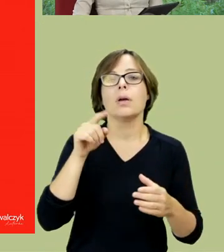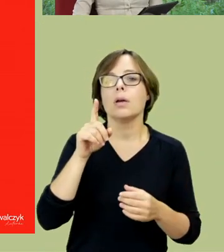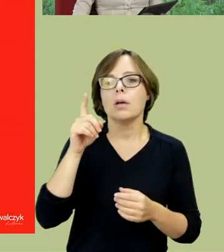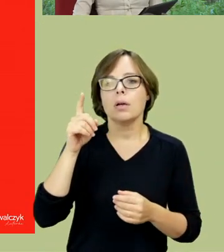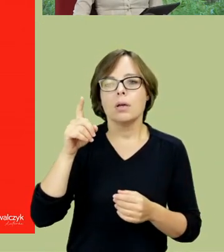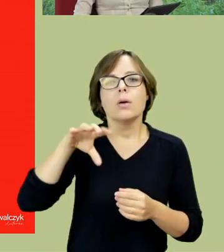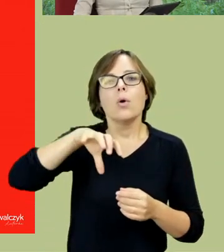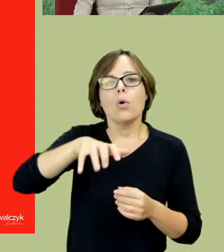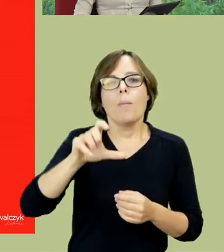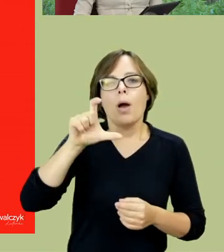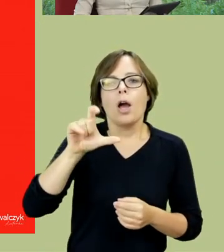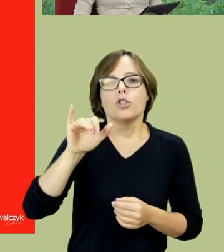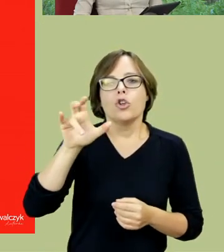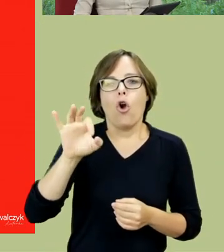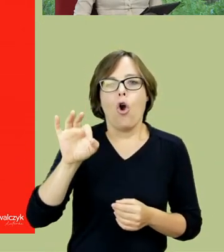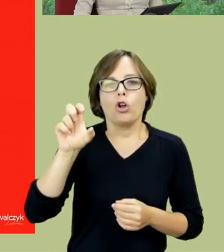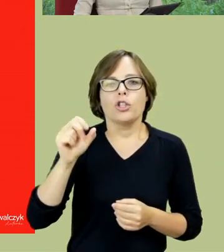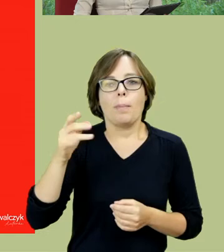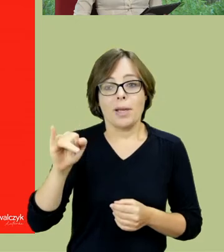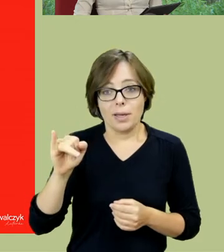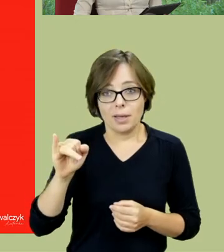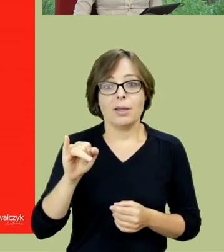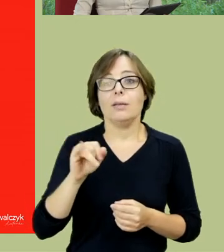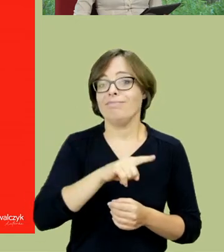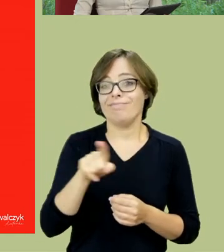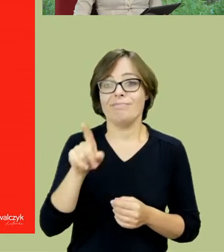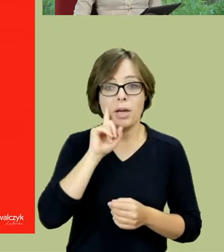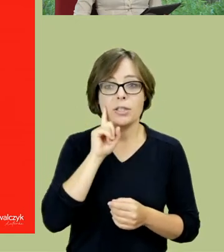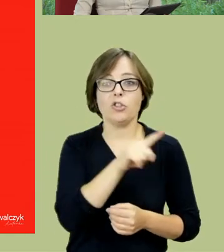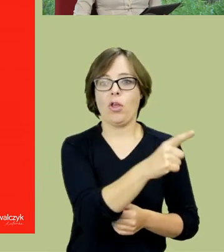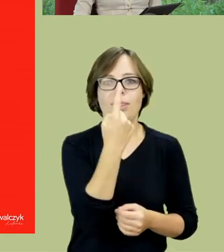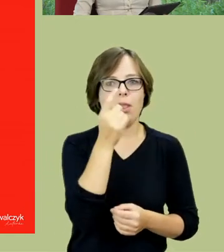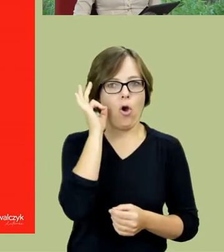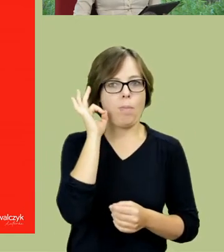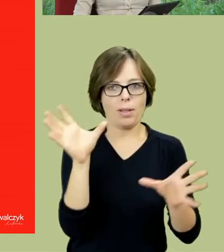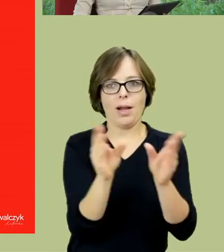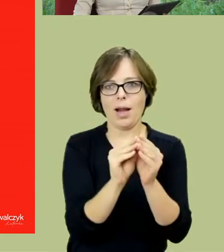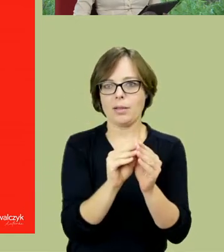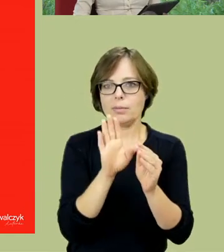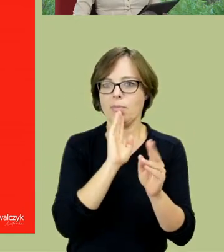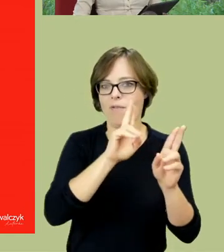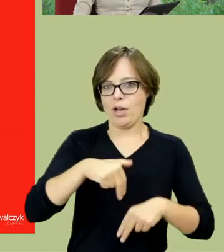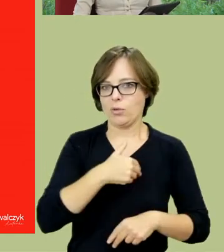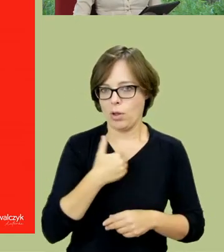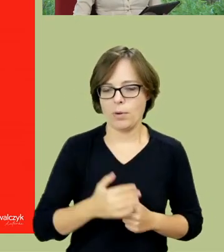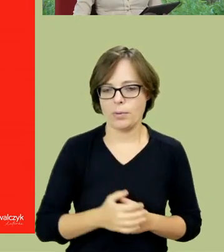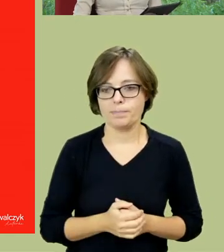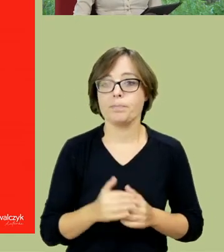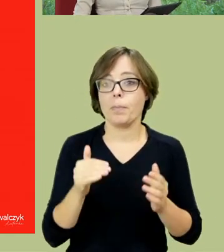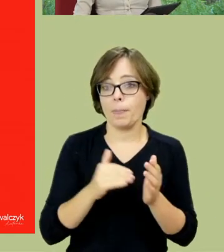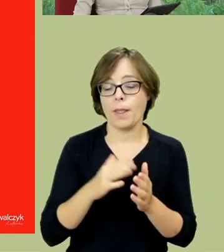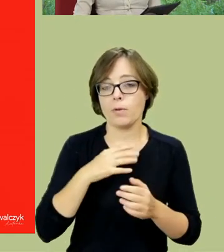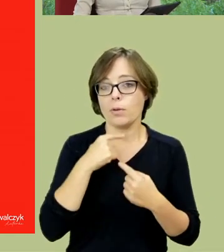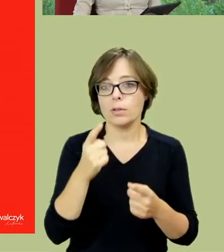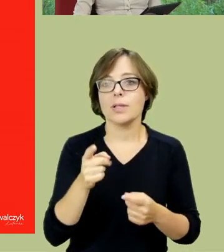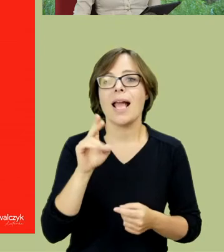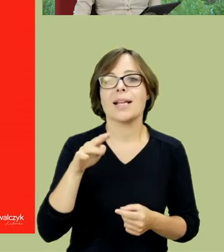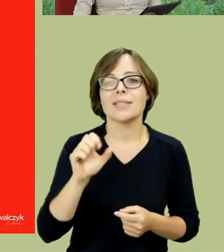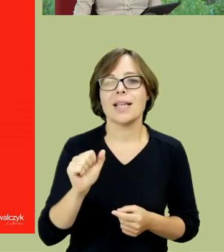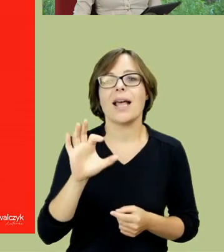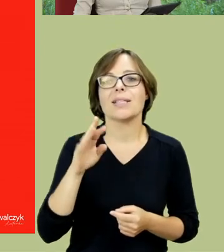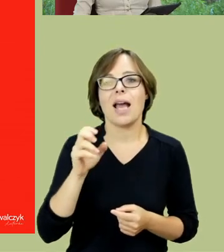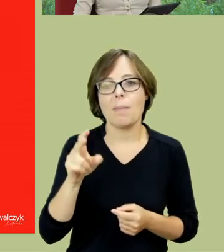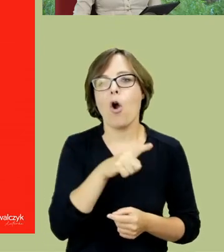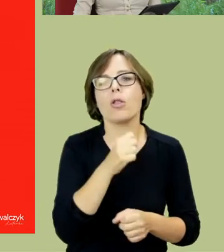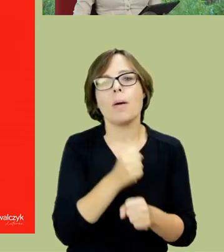Nie można też tutaj nie wspomnieć, choć Krystyna Skarbek pracowała jako brytyjska